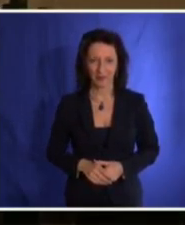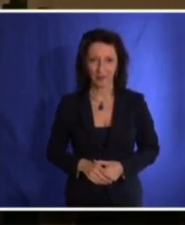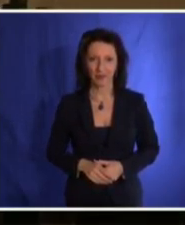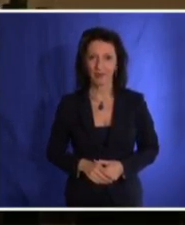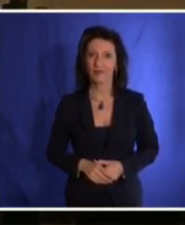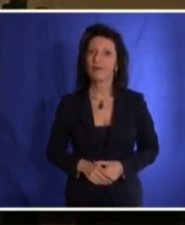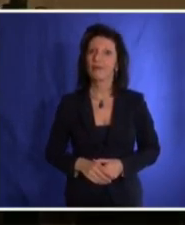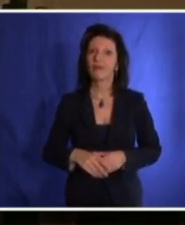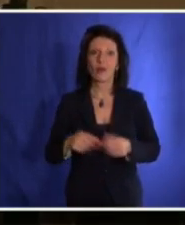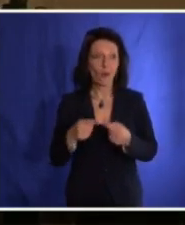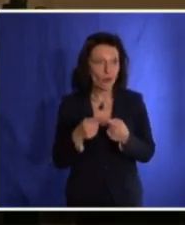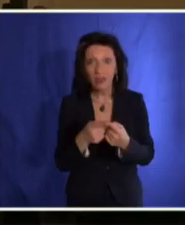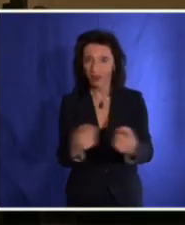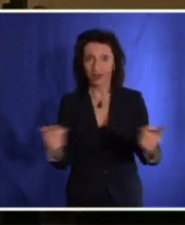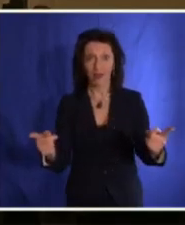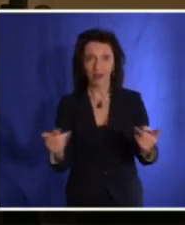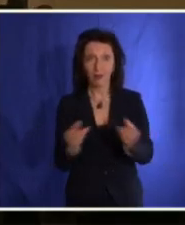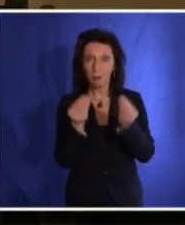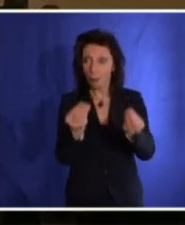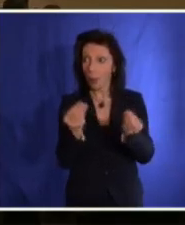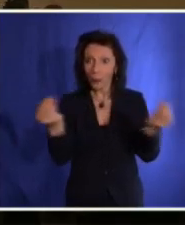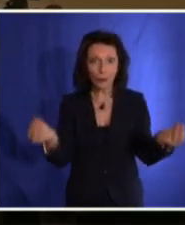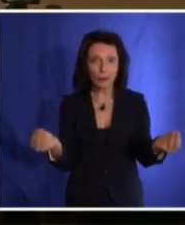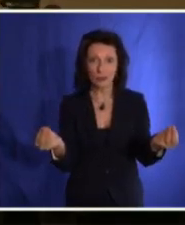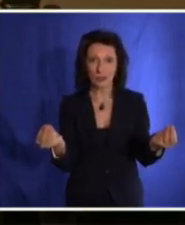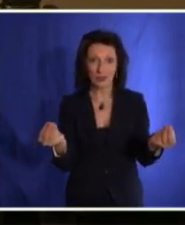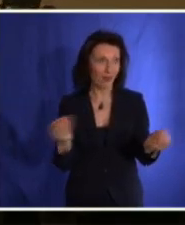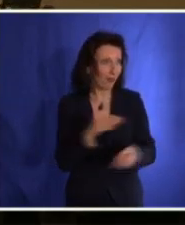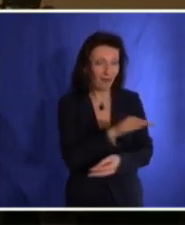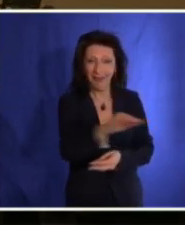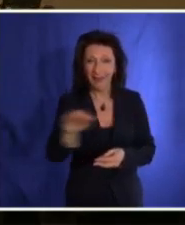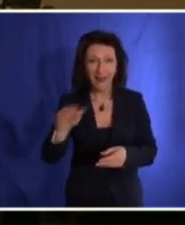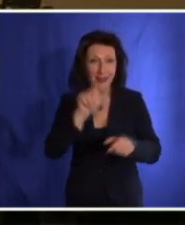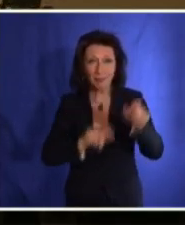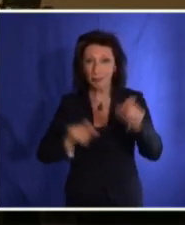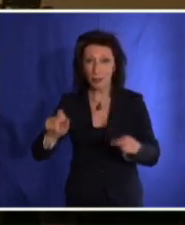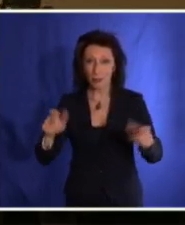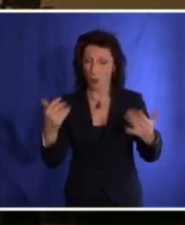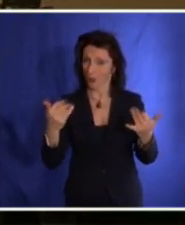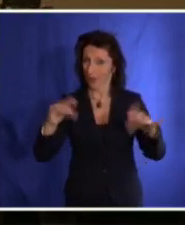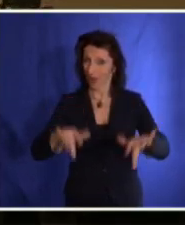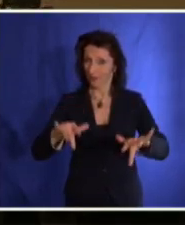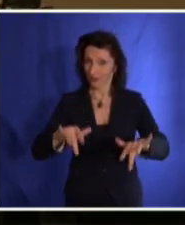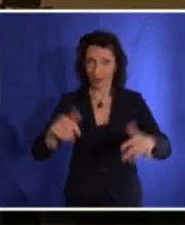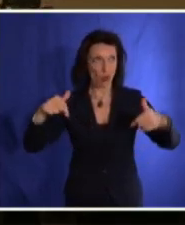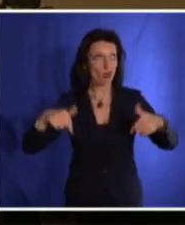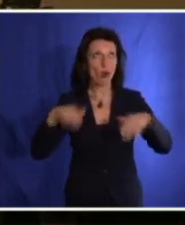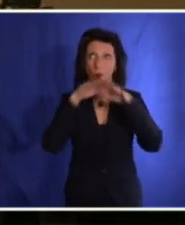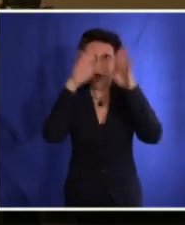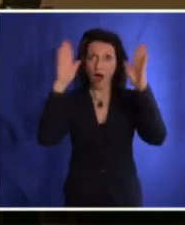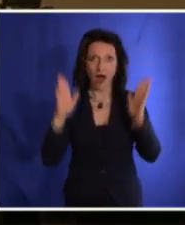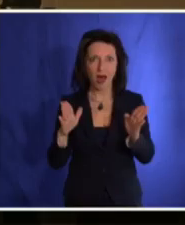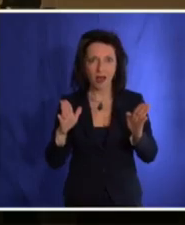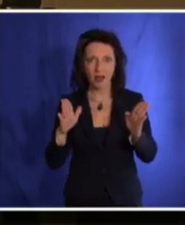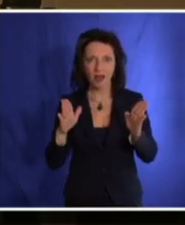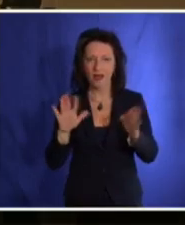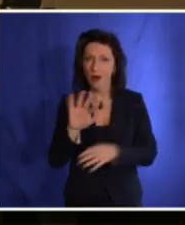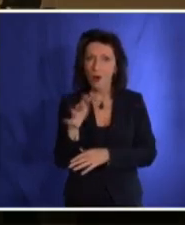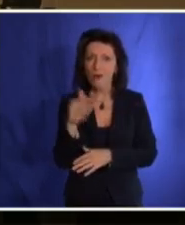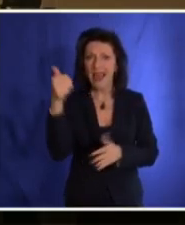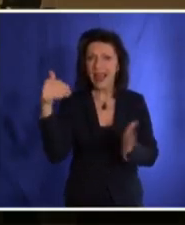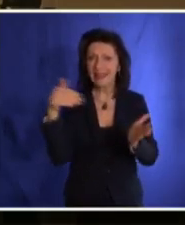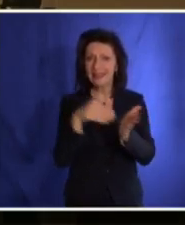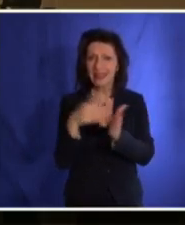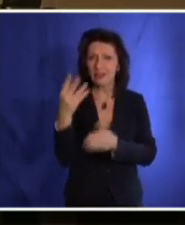Und ich begrüße euch, alle, die hier herinnen sind, in der Halle in St. Pölten. Rund